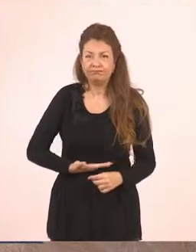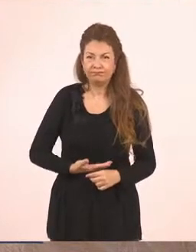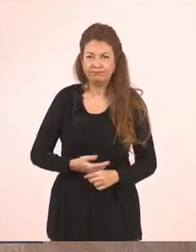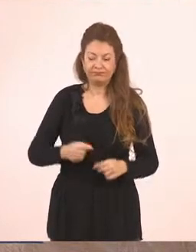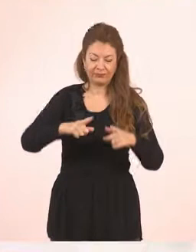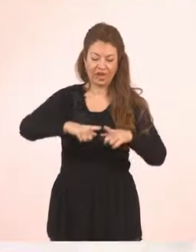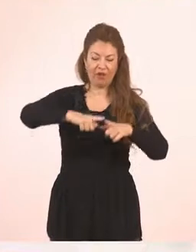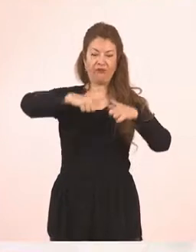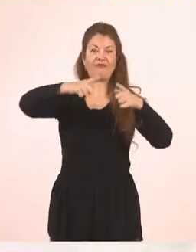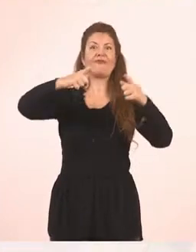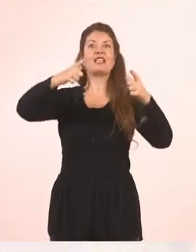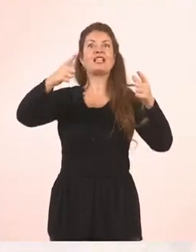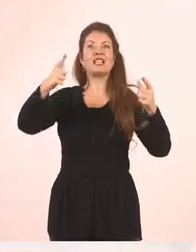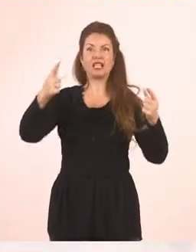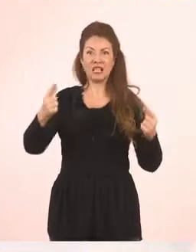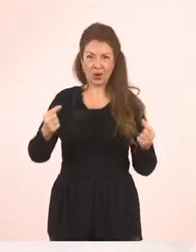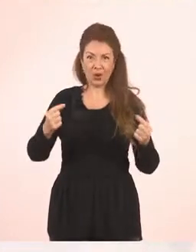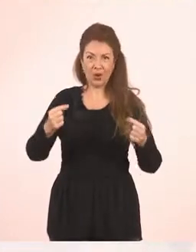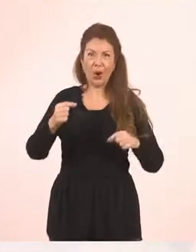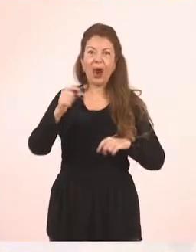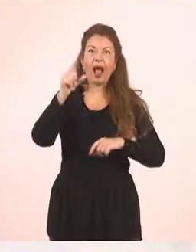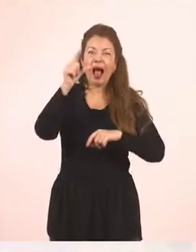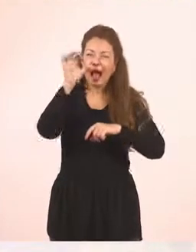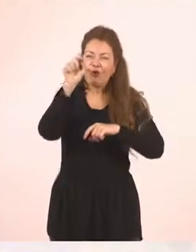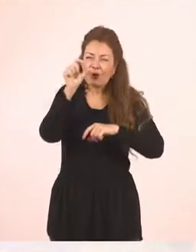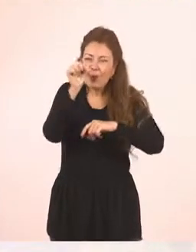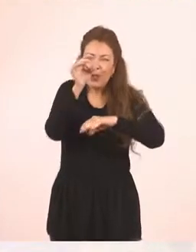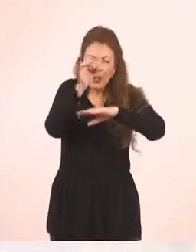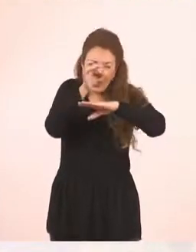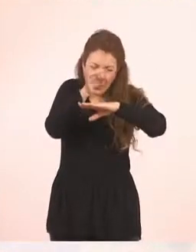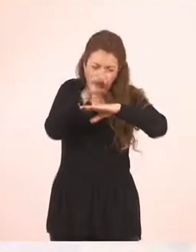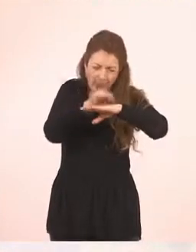Πάνω σε ένα φύλλο, ένα μικρό αυγό έλαμπε στο φως του φεγγαριού.